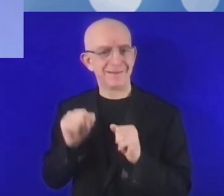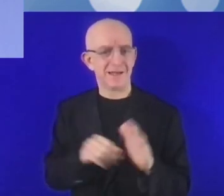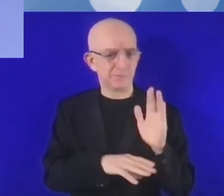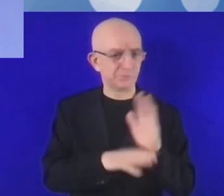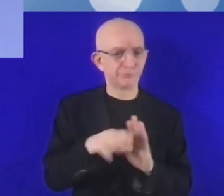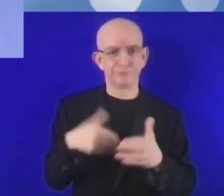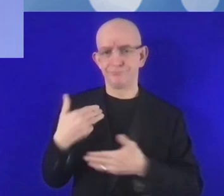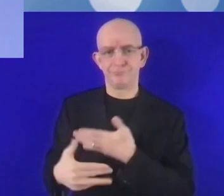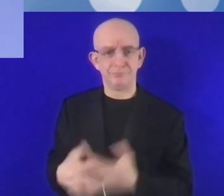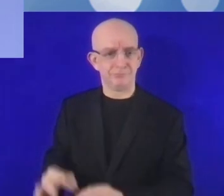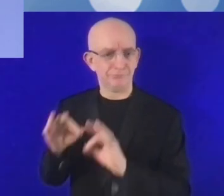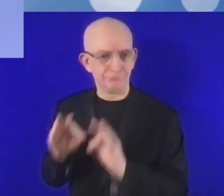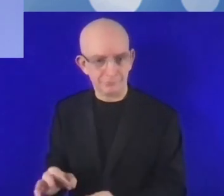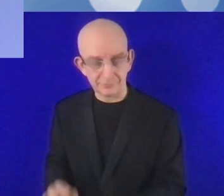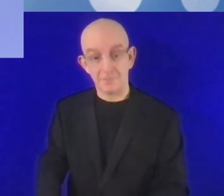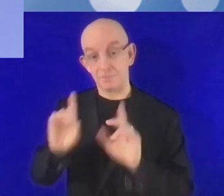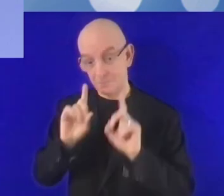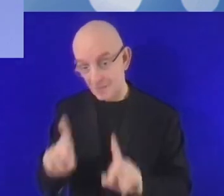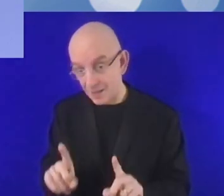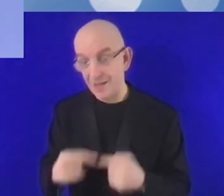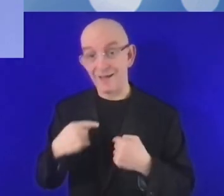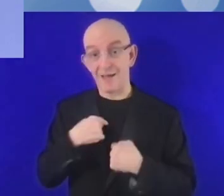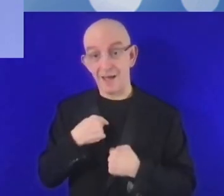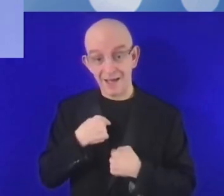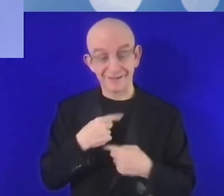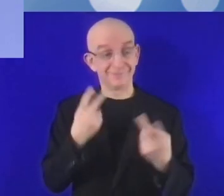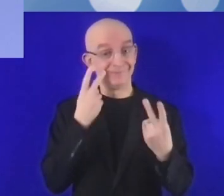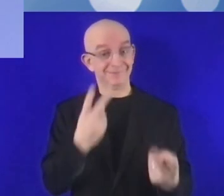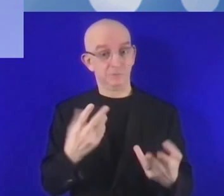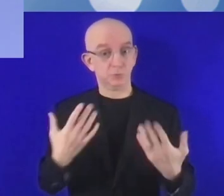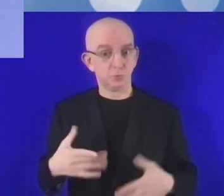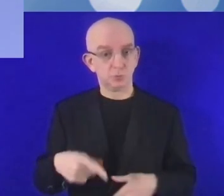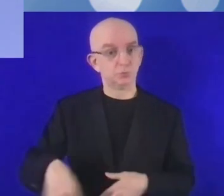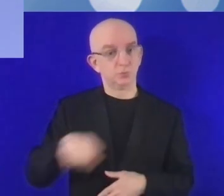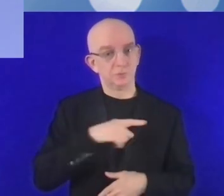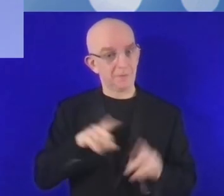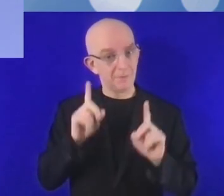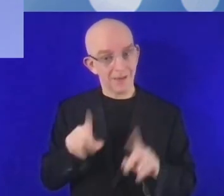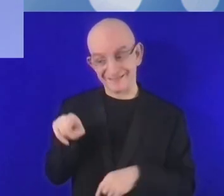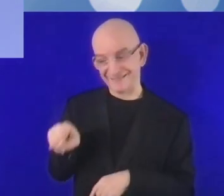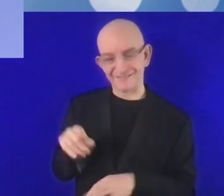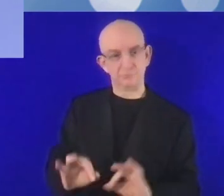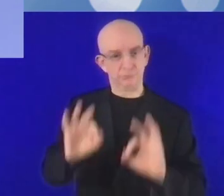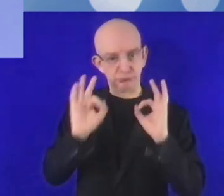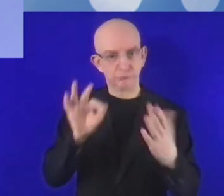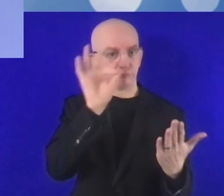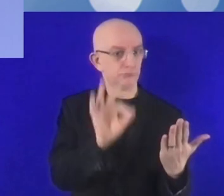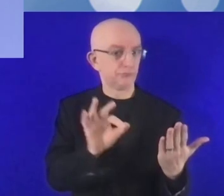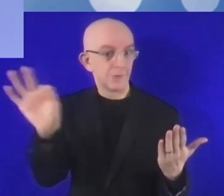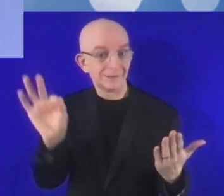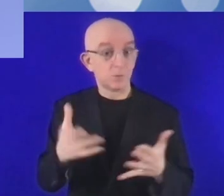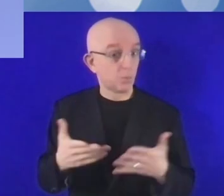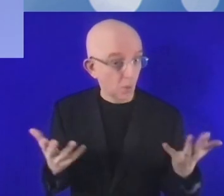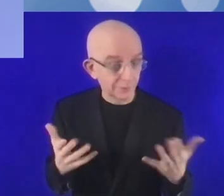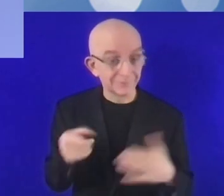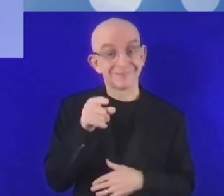帮助我们在今后的发展中提供更多的可能，尤其我们个人的发展，我们不能产生一些错